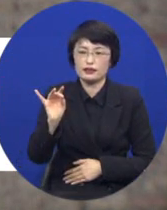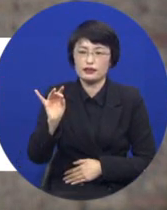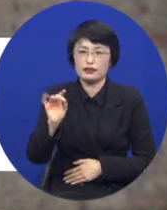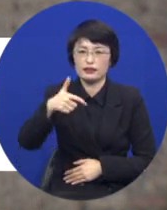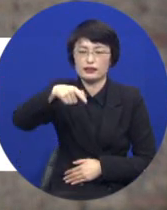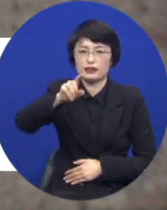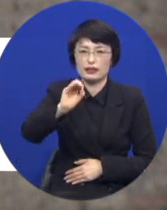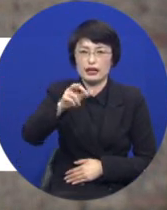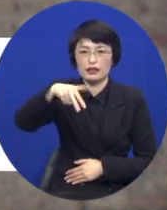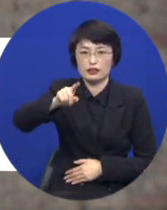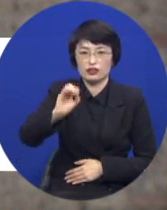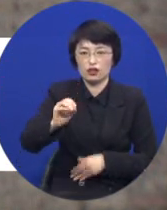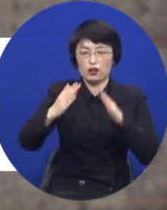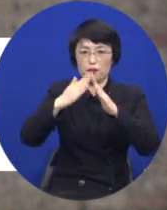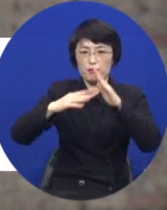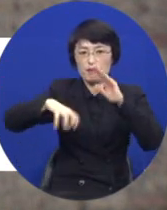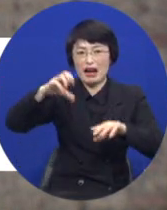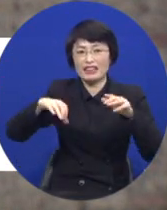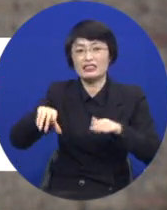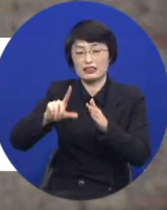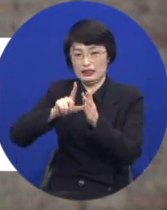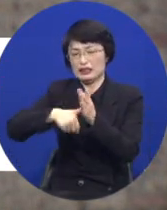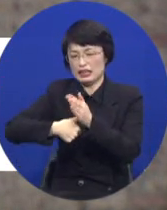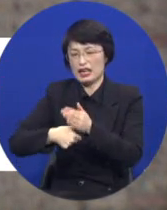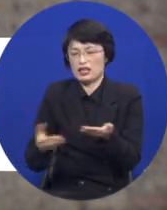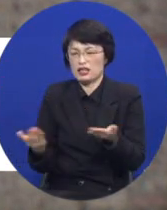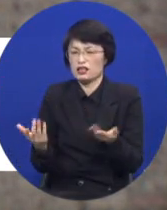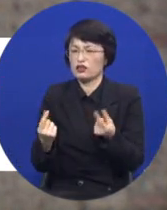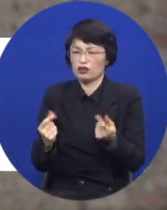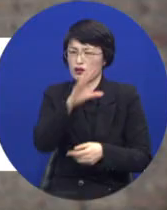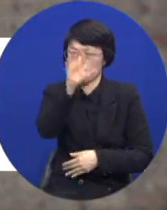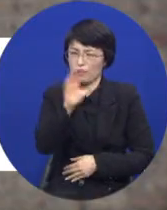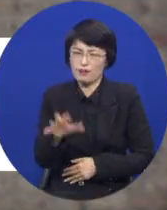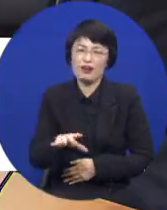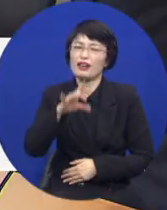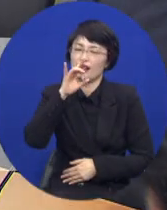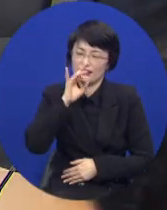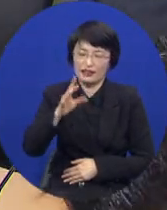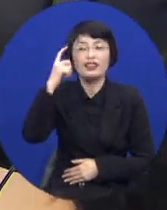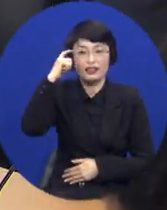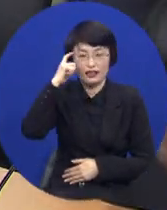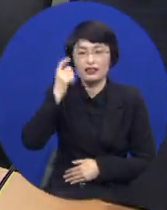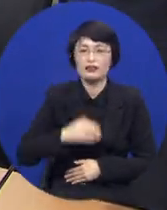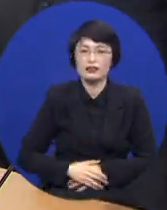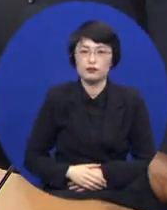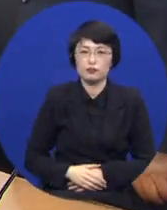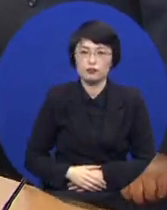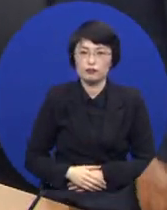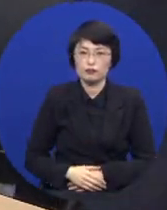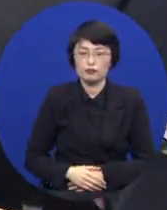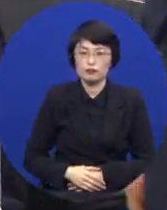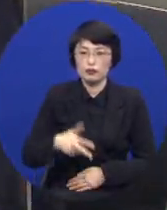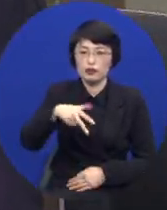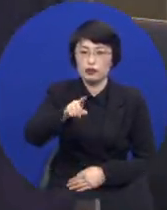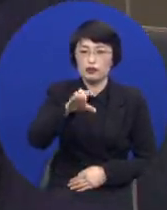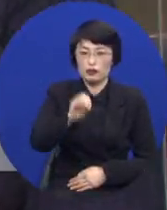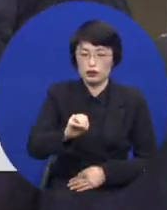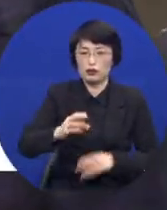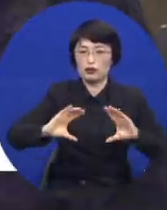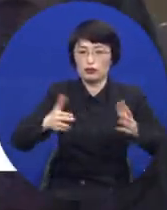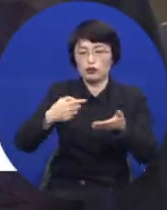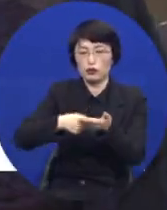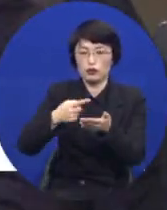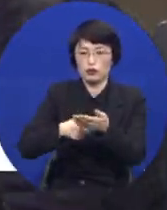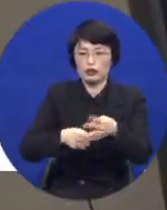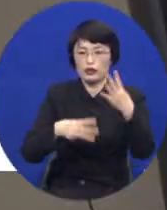정말 사태와 같은 그런 일이 일어나서는 절대 안된다고 생각합니다 정세균 총리 난 4 3 유족회